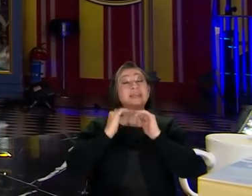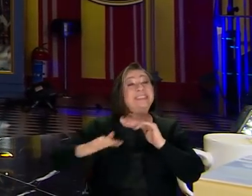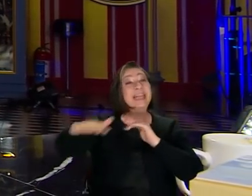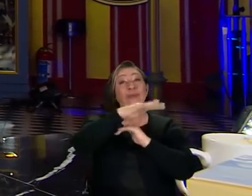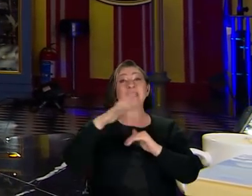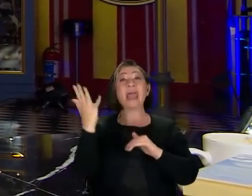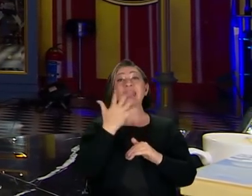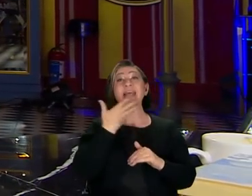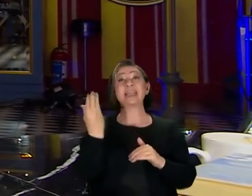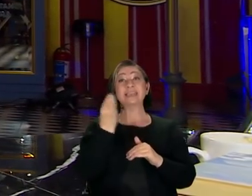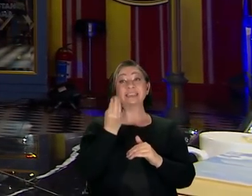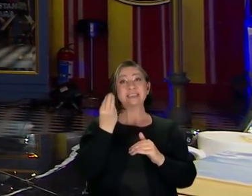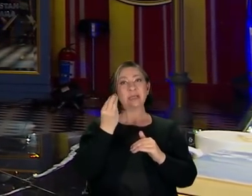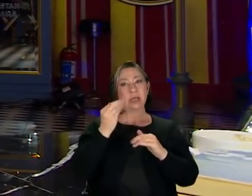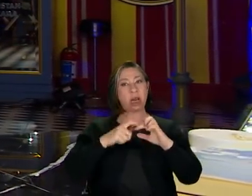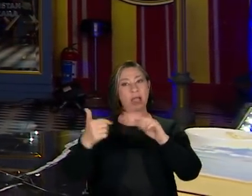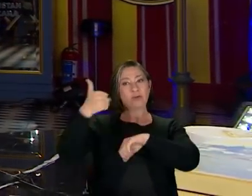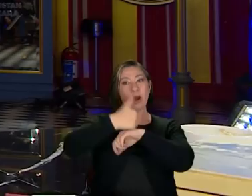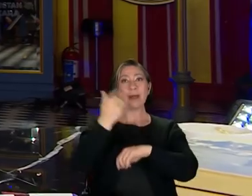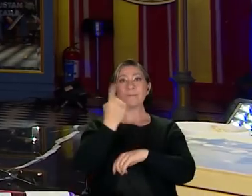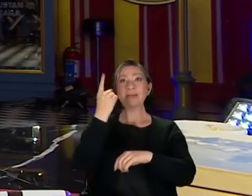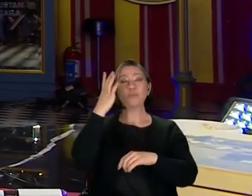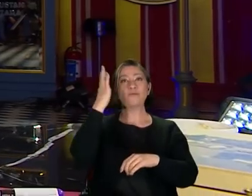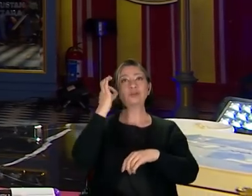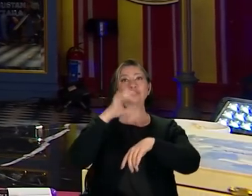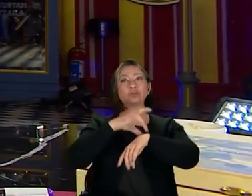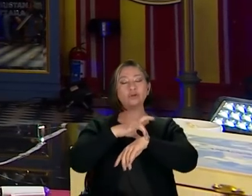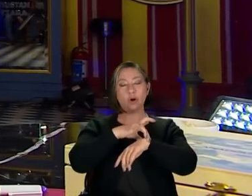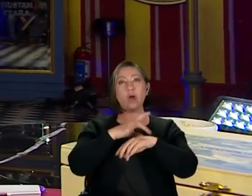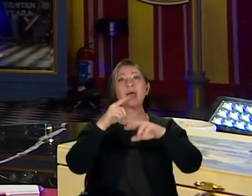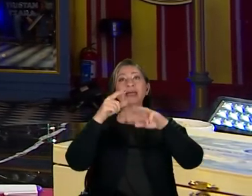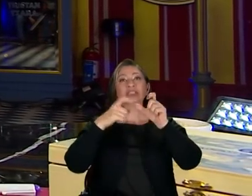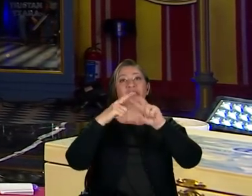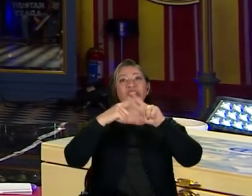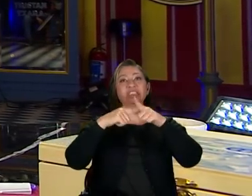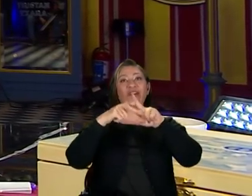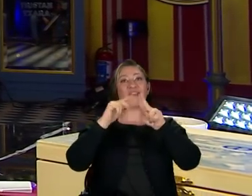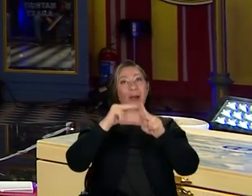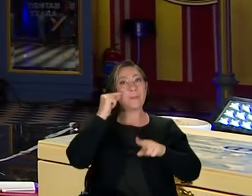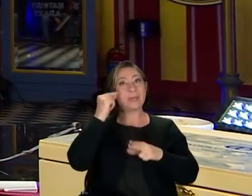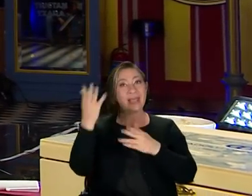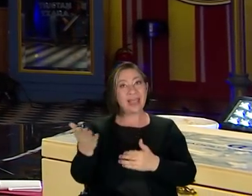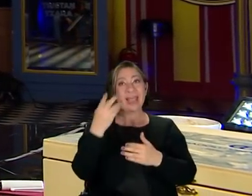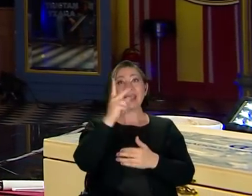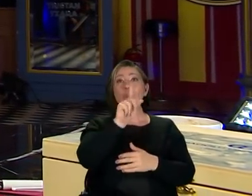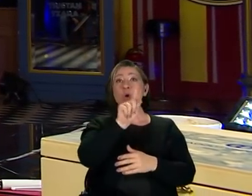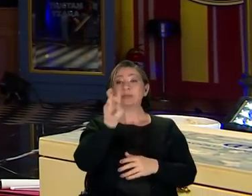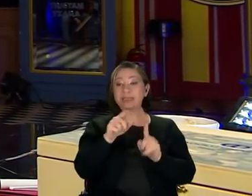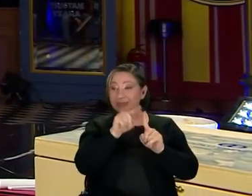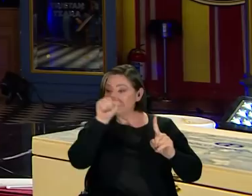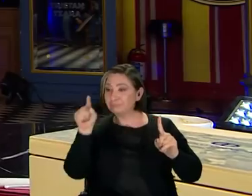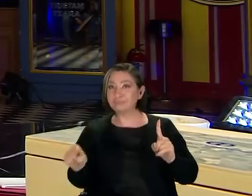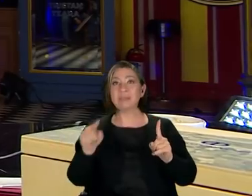üniversitelerimizin en genç rektörlerinden birini, Sayın Profesör Doktor Şafak Ertan Çomaklı'yı, yani 2018'den bu